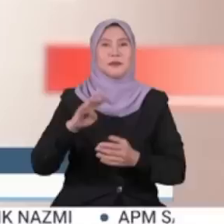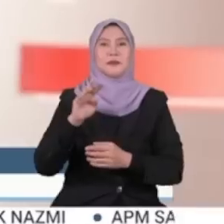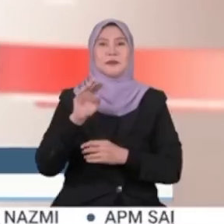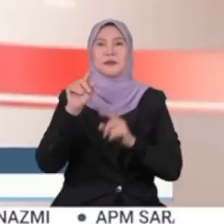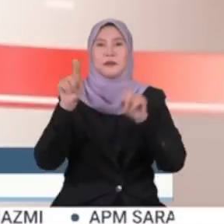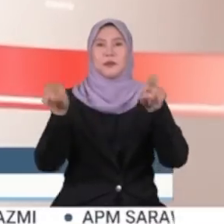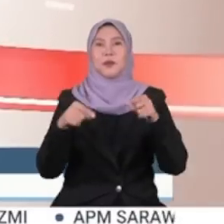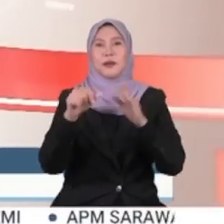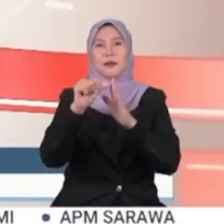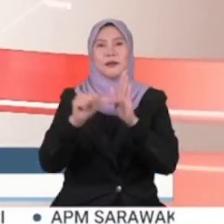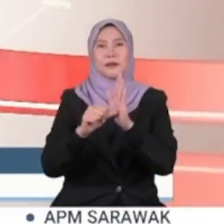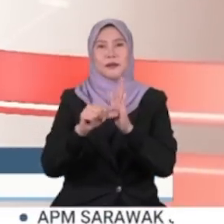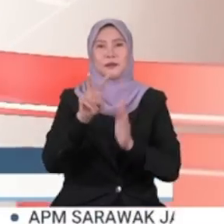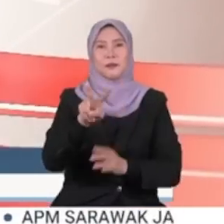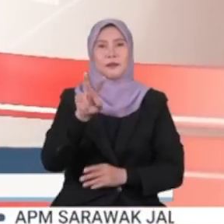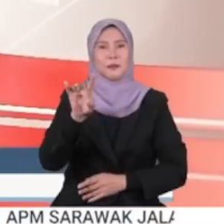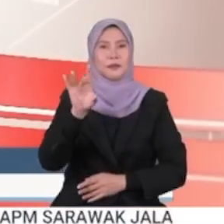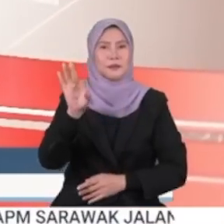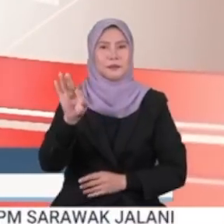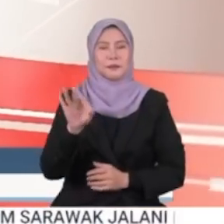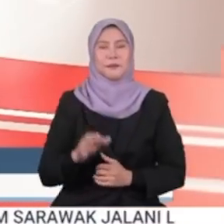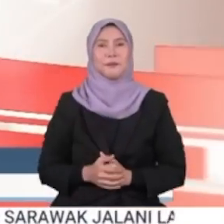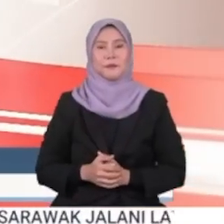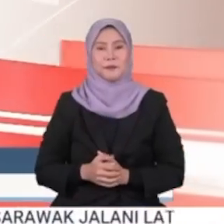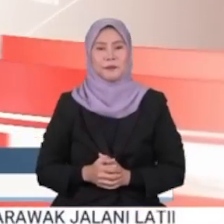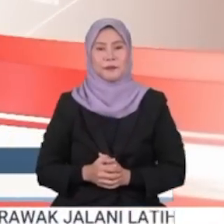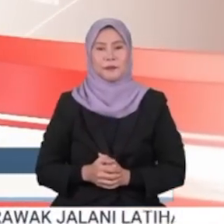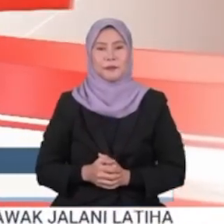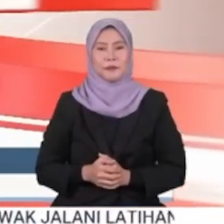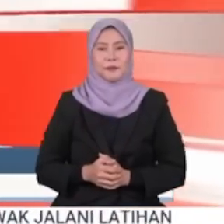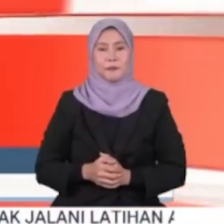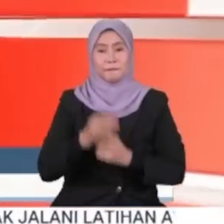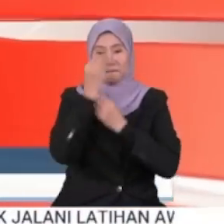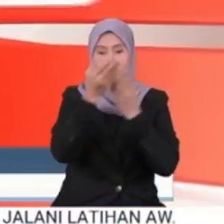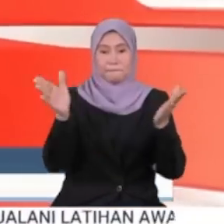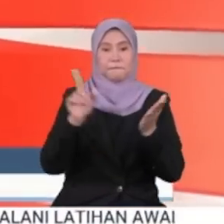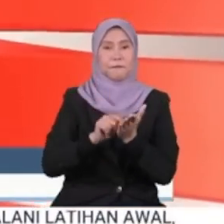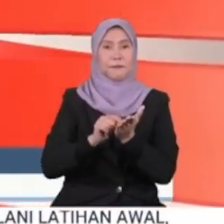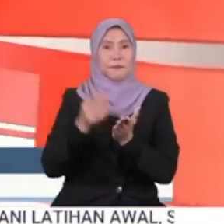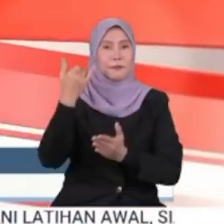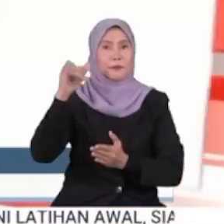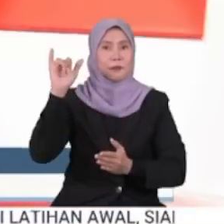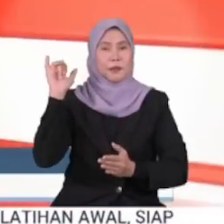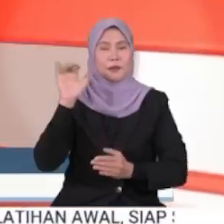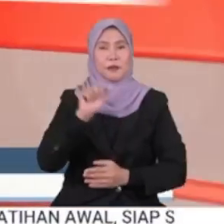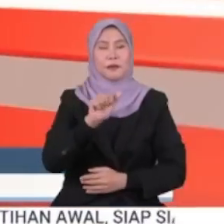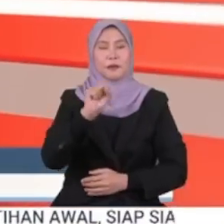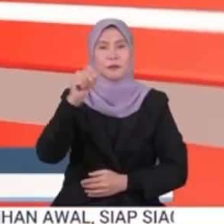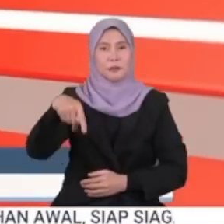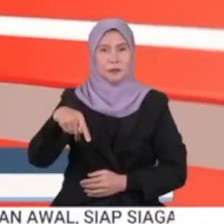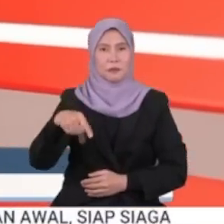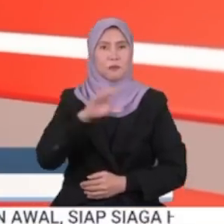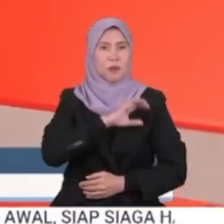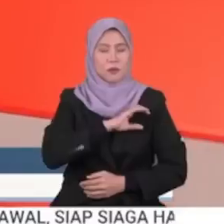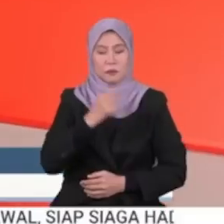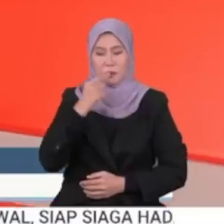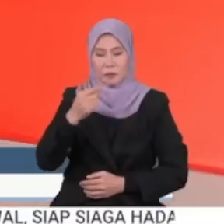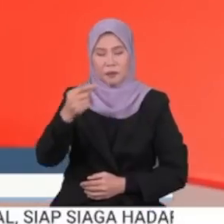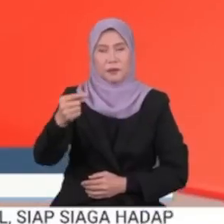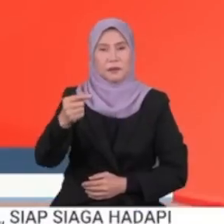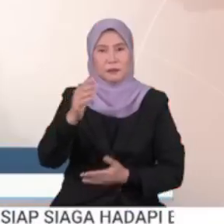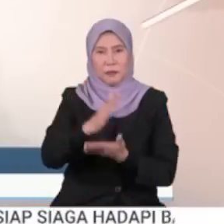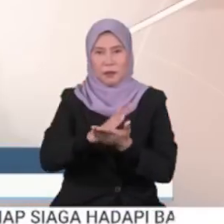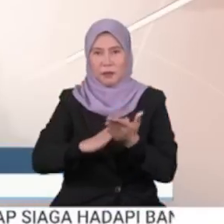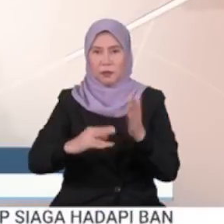dalam kurungan Akta 289. Dalam kenyataan medianya semalam juga, ACP Ashman berkata